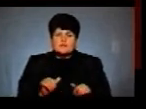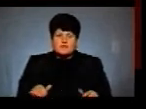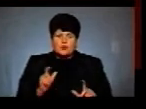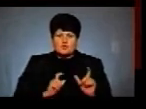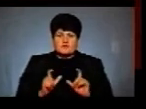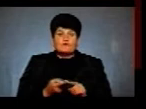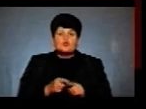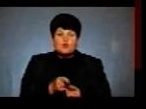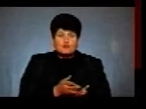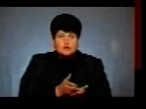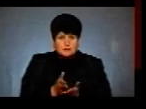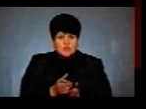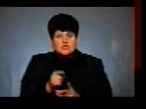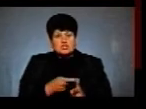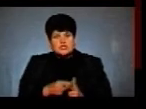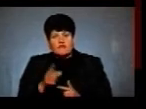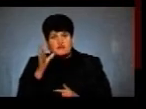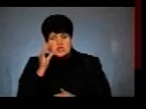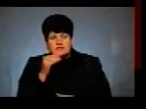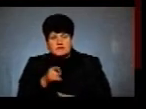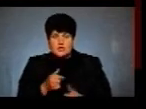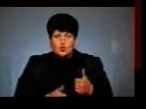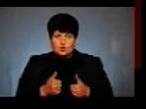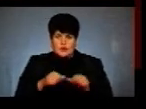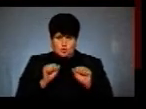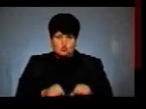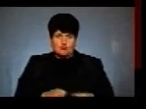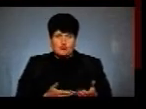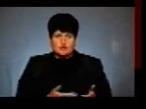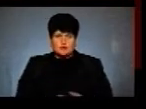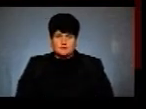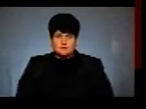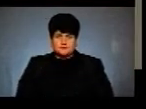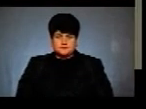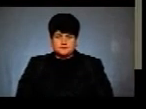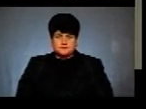у цьому напрямку? Чи вважаєте ви їх наразі конкурентно спроможними?